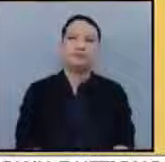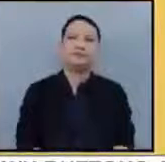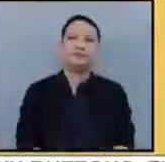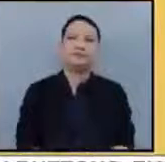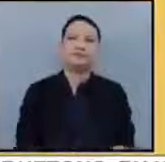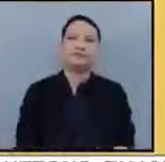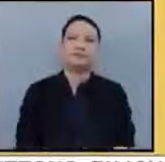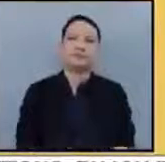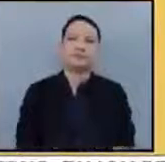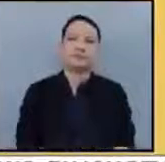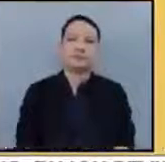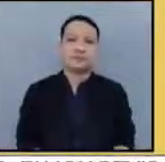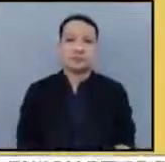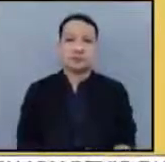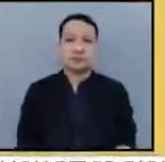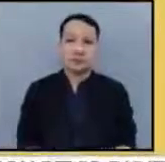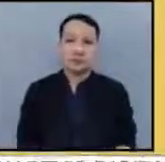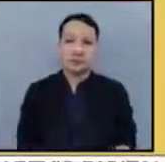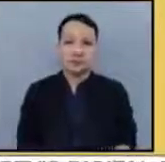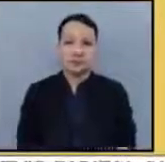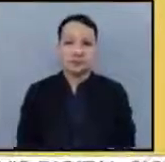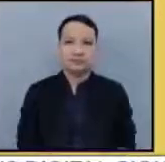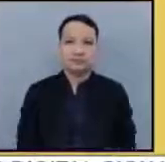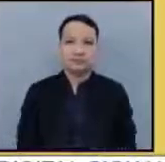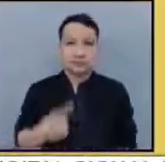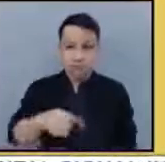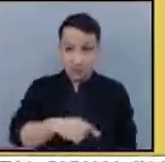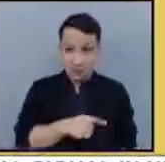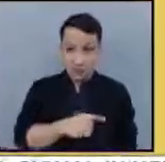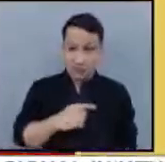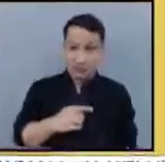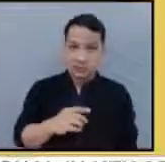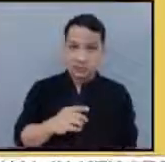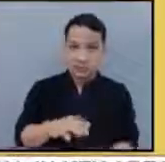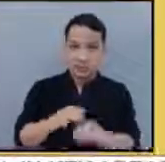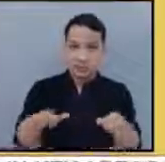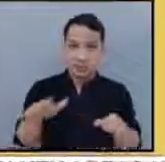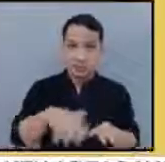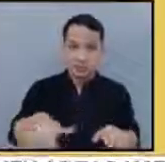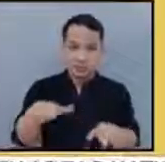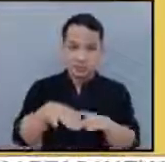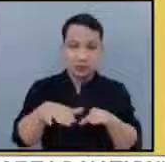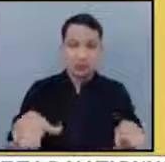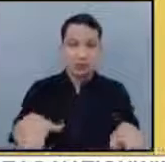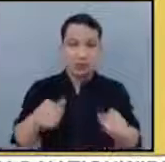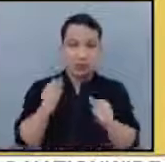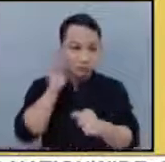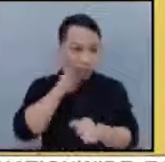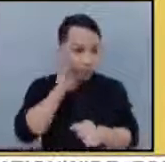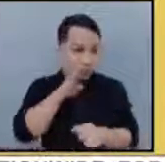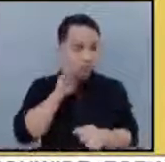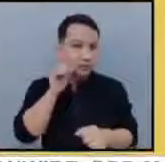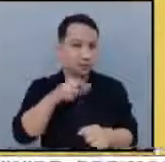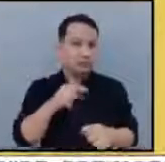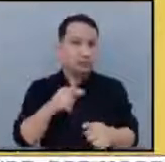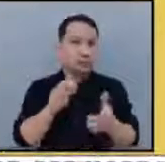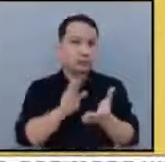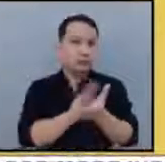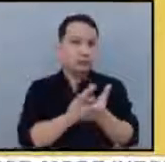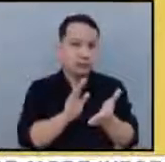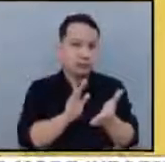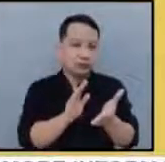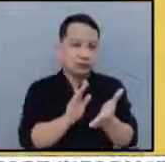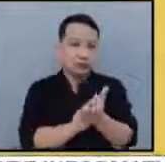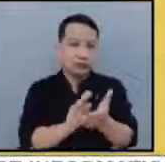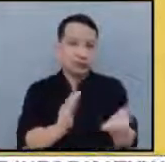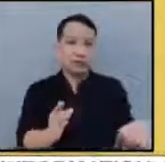Aside from all of my siblings are all teachers, gusto ko rin talagang magturo. I have the heart for this